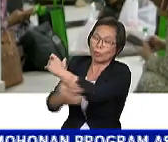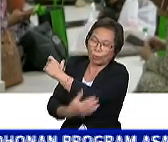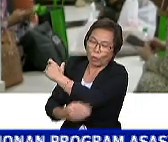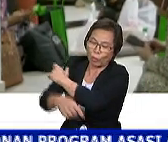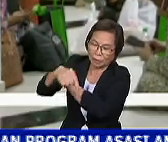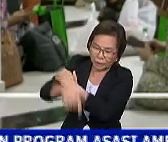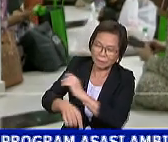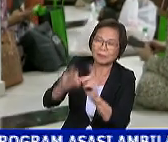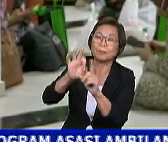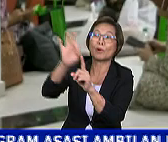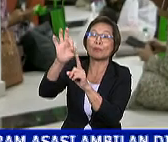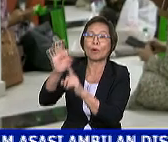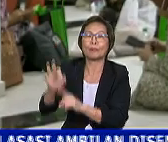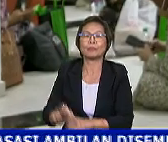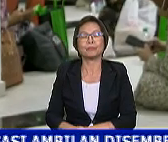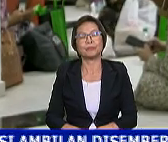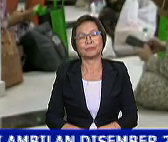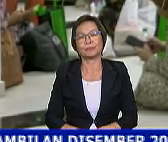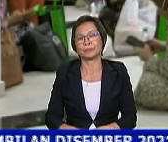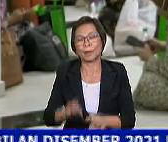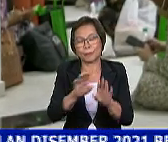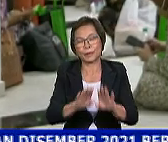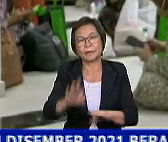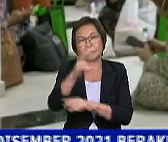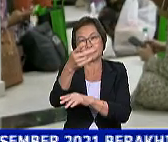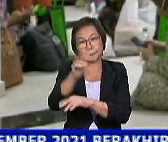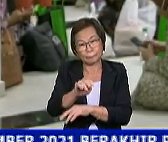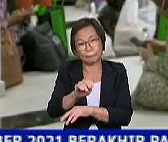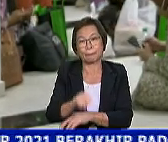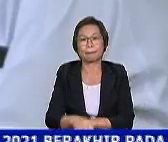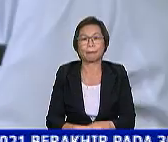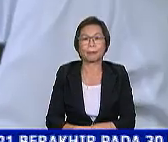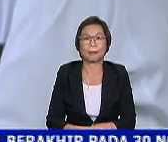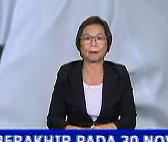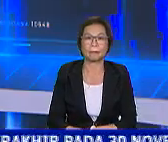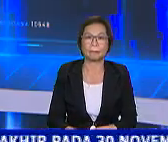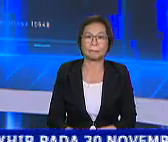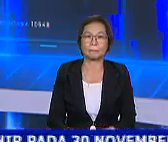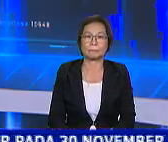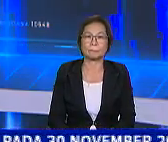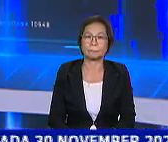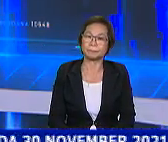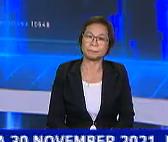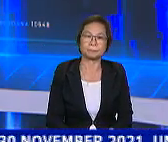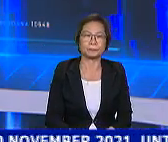di negeri Pulau Pinang. Zatul Ikmah Muhammad Nor, Berita RTM. Jota.